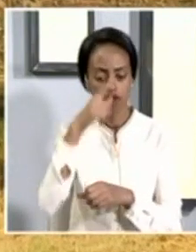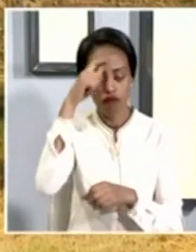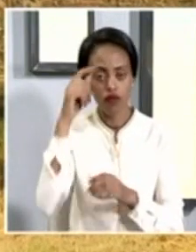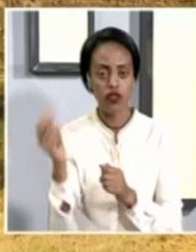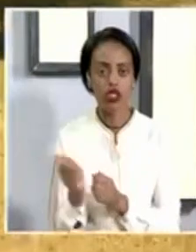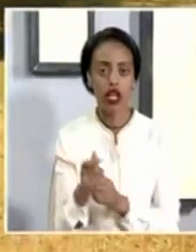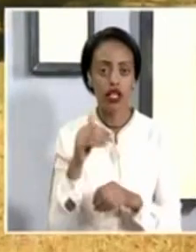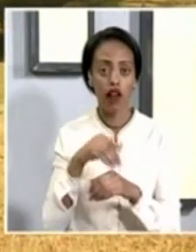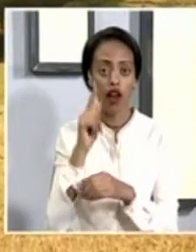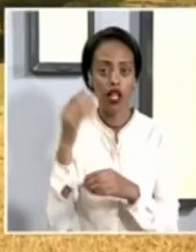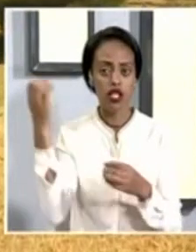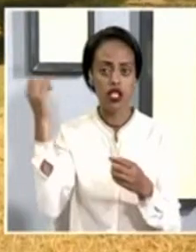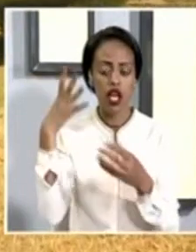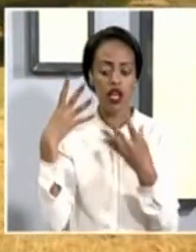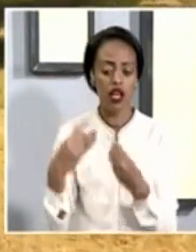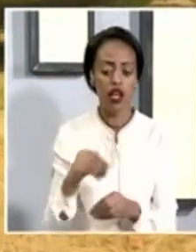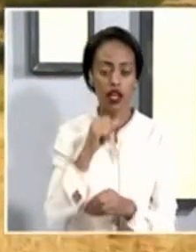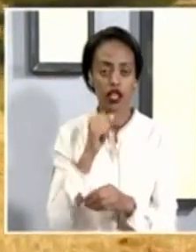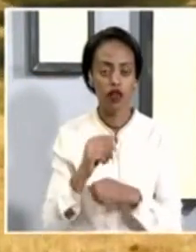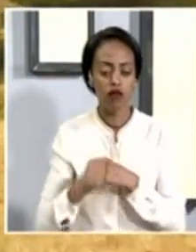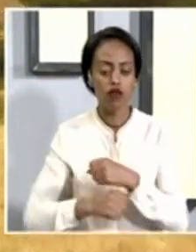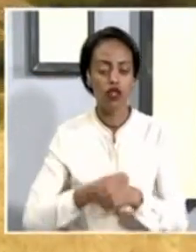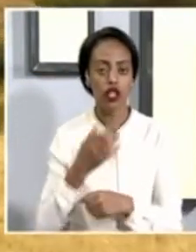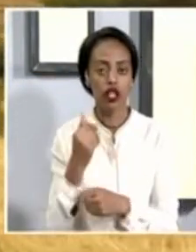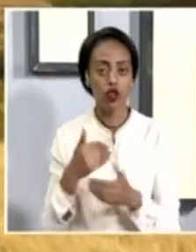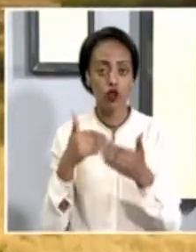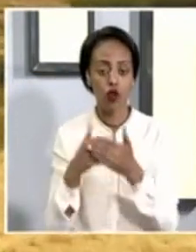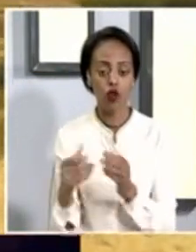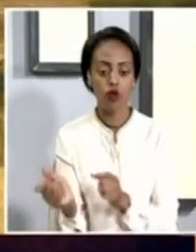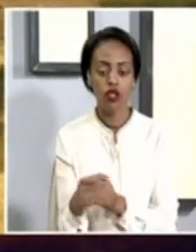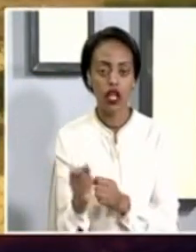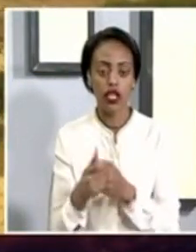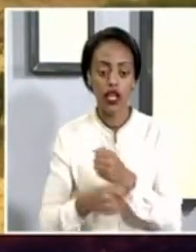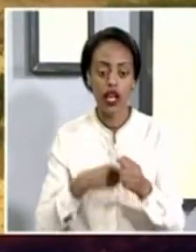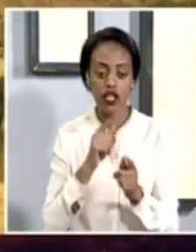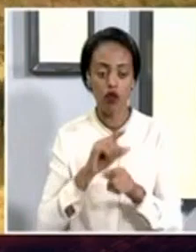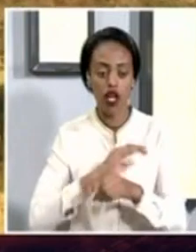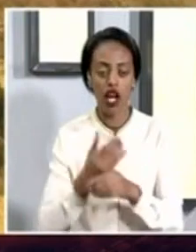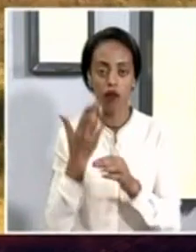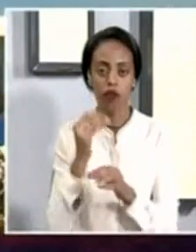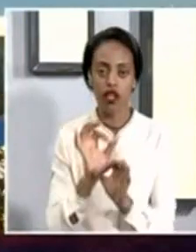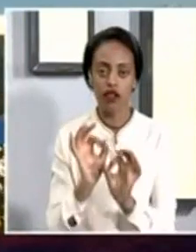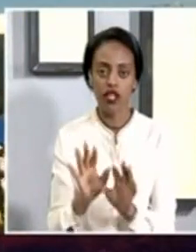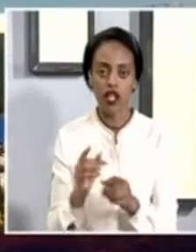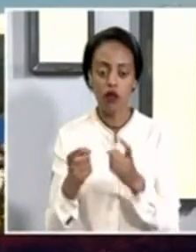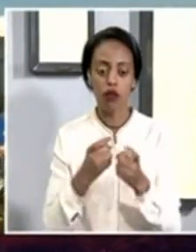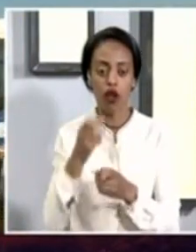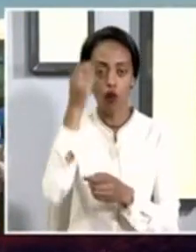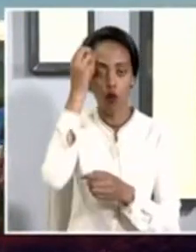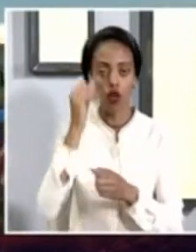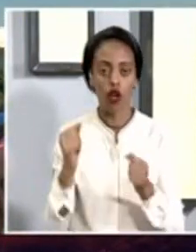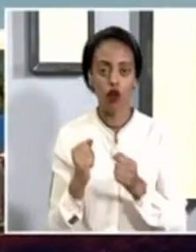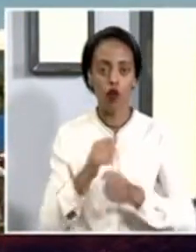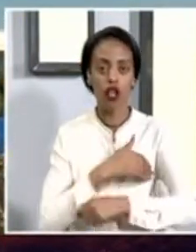زراعتين ابحان تصحاي كيسينن عرين تجنيقن زبات حو زراعتن كي عصدهون اقمينا برنن محدار وردا دوغعا